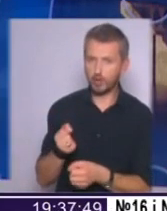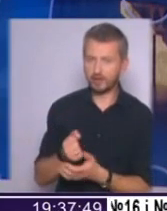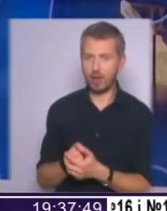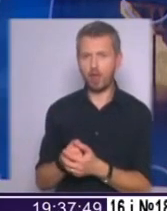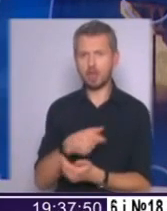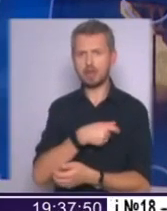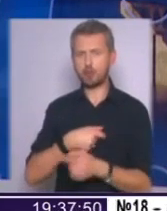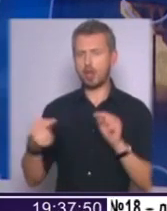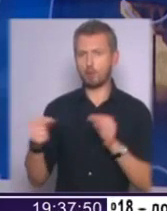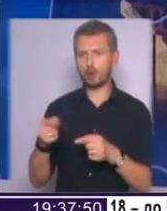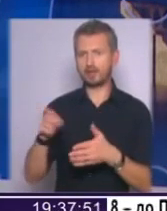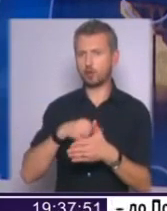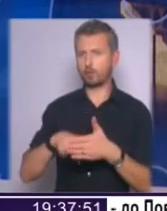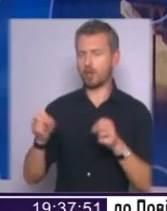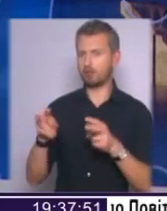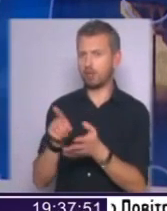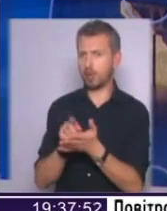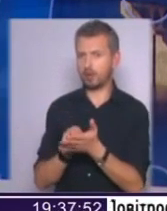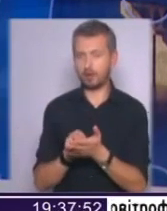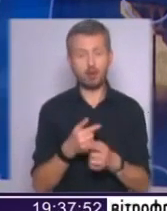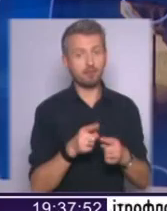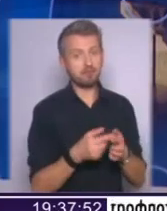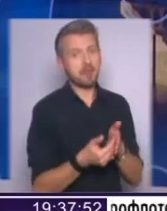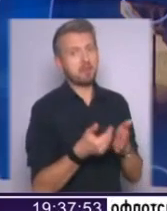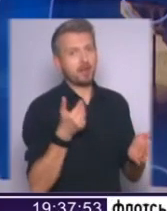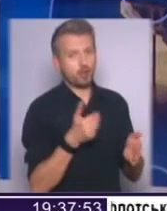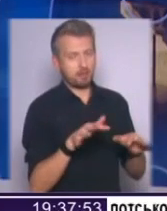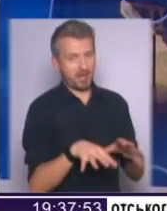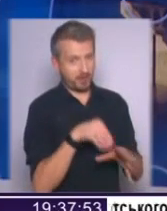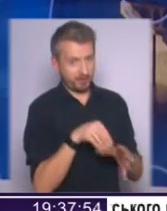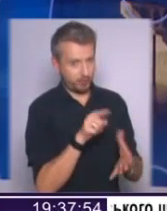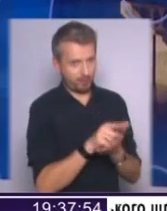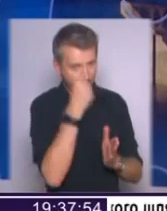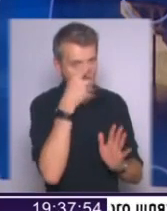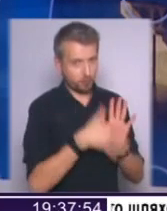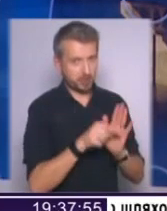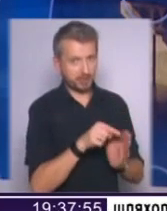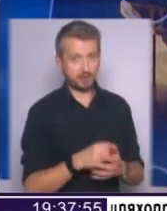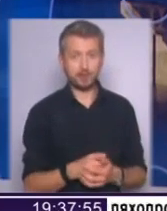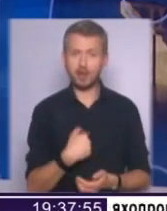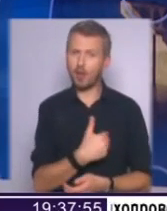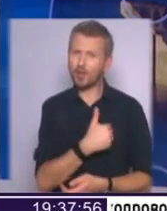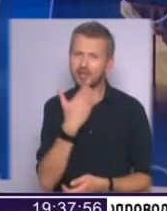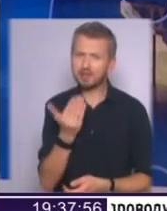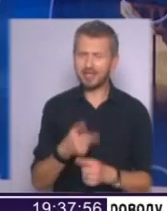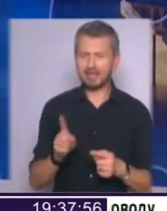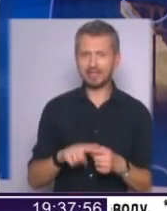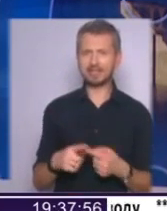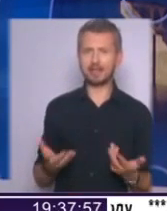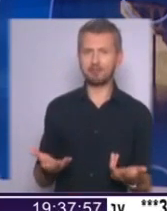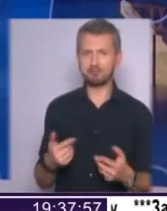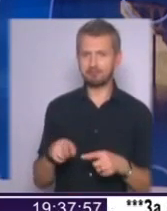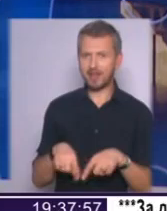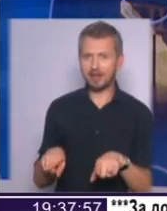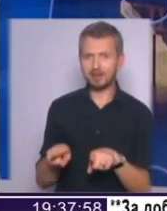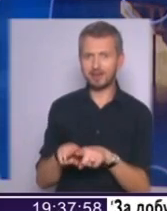проти скасування спецпенсій. Тим паче напередодні місцевих виборів. Так. Маємо розуміти цей нюанс. Я от хотіла запитати, це така